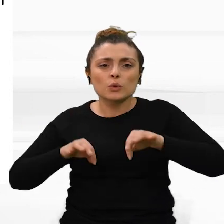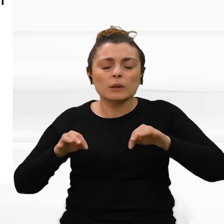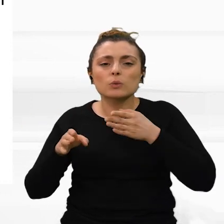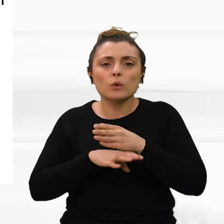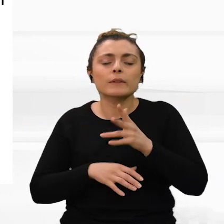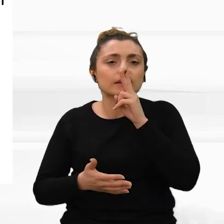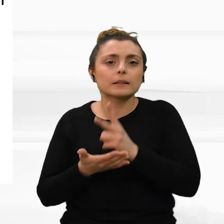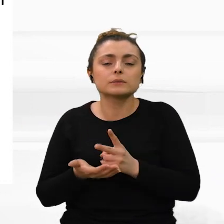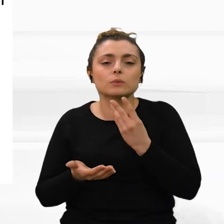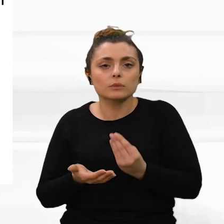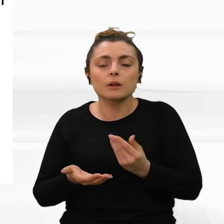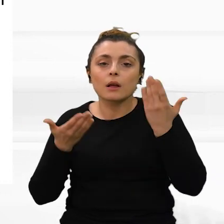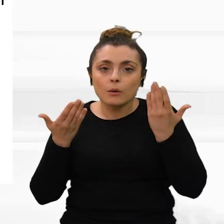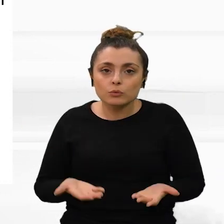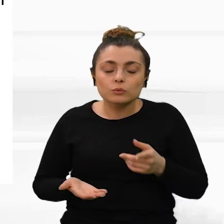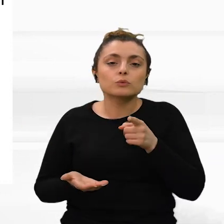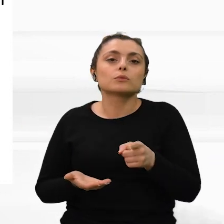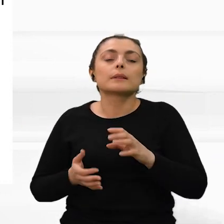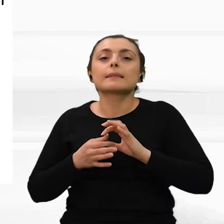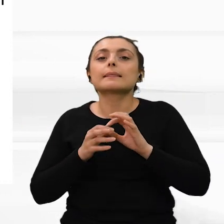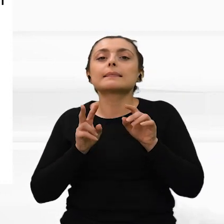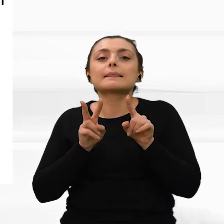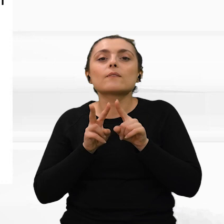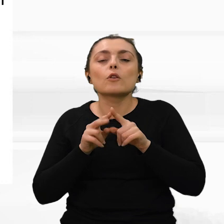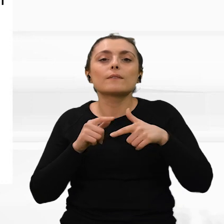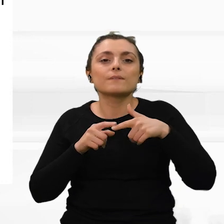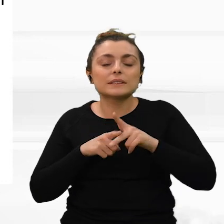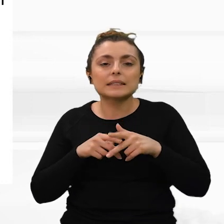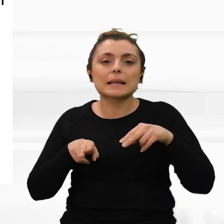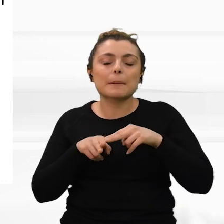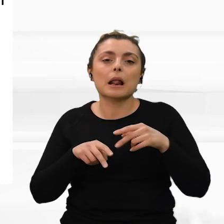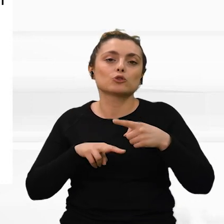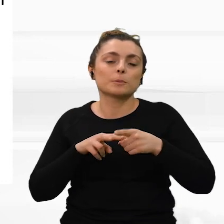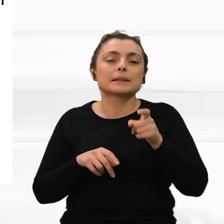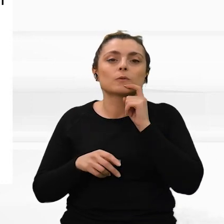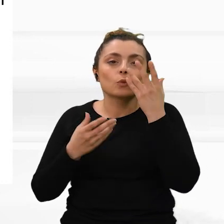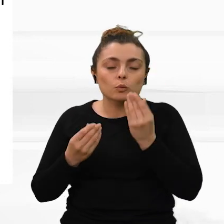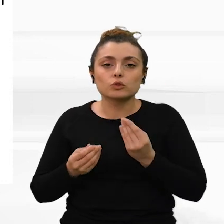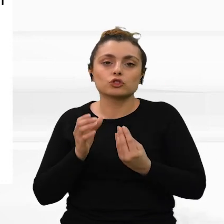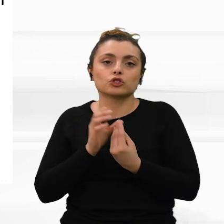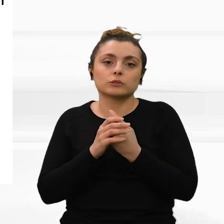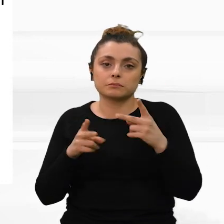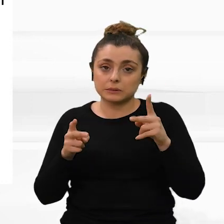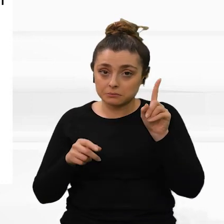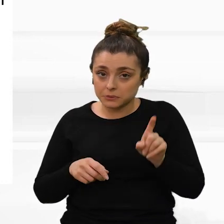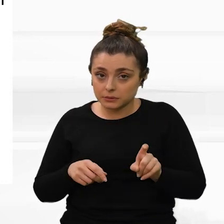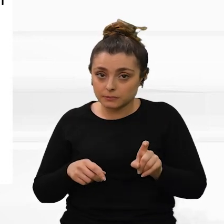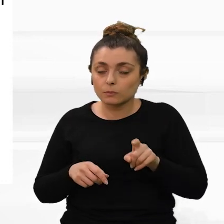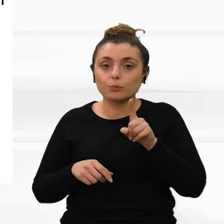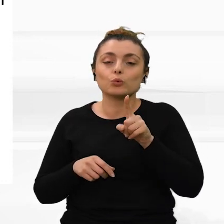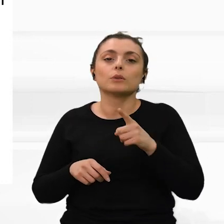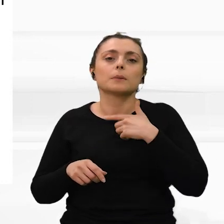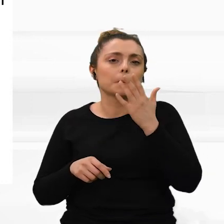şu anda doğru ve kesin olarak kabul ettiğimiz Newton fiziği ve Kepler astronomisinde yanlış olduğu ortaya çıkabilir mi de